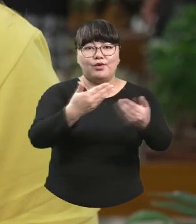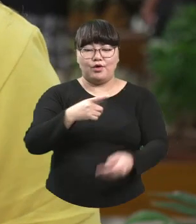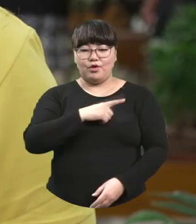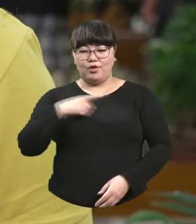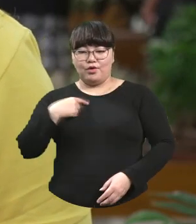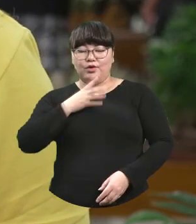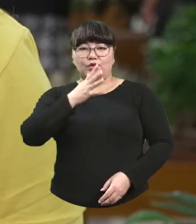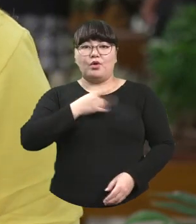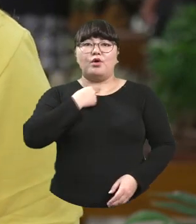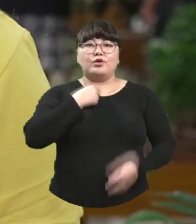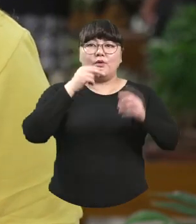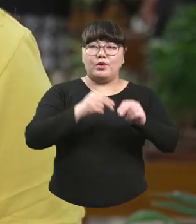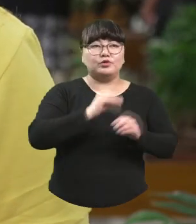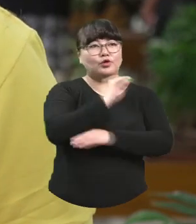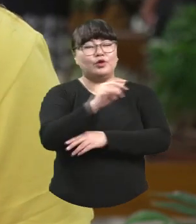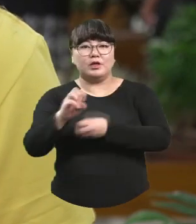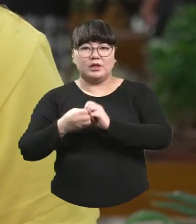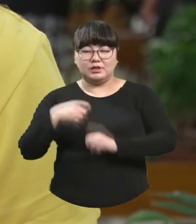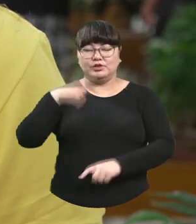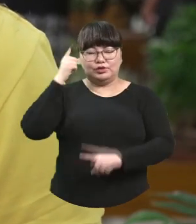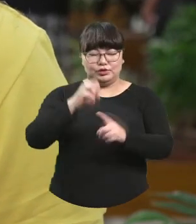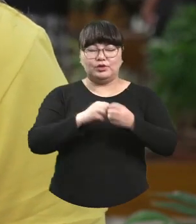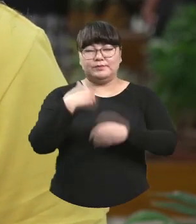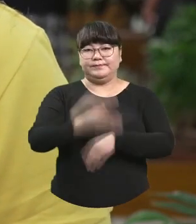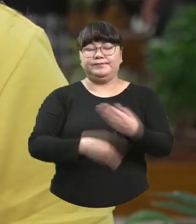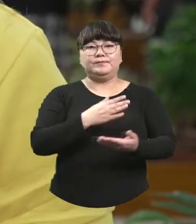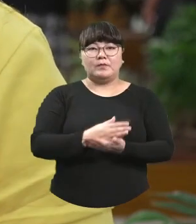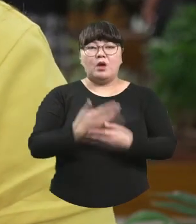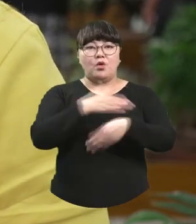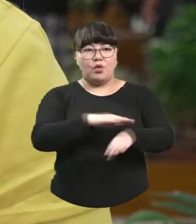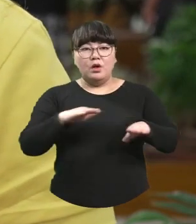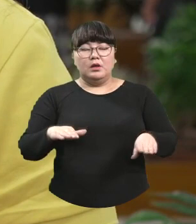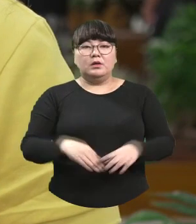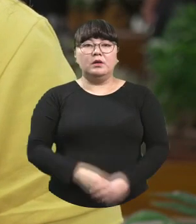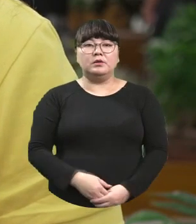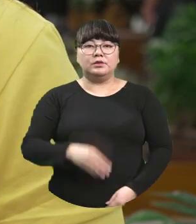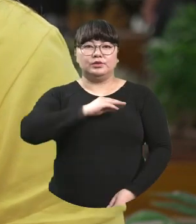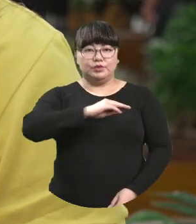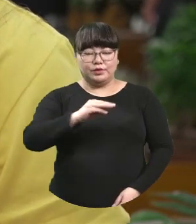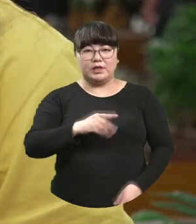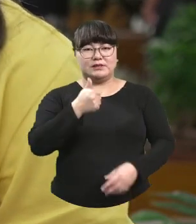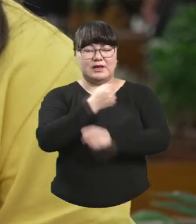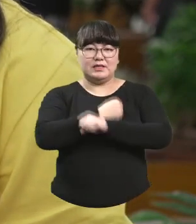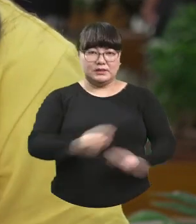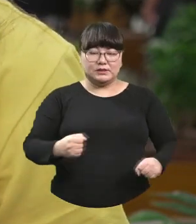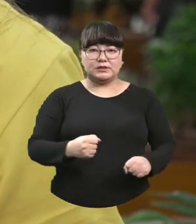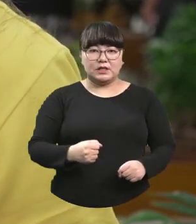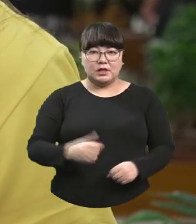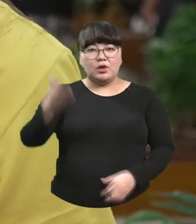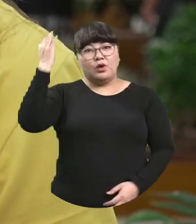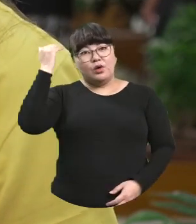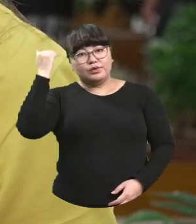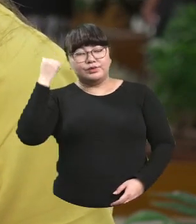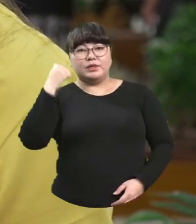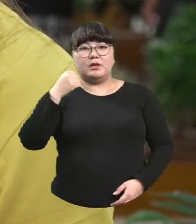ингээд дуу хоолой болоод төлөөлөхийг одоо аль болох зорж байгаа. Тэгээд хүүхдүүдийнхээ төлөө аль болох хичээгээд